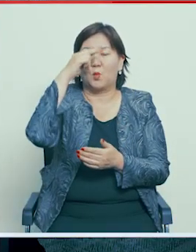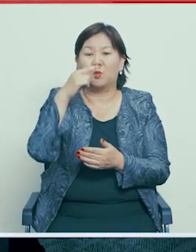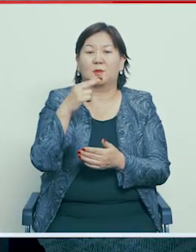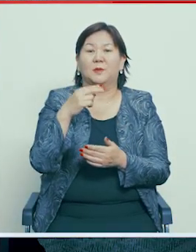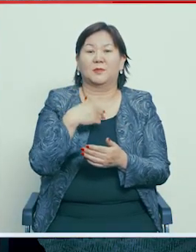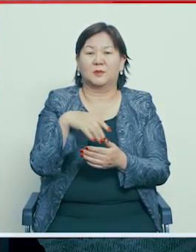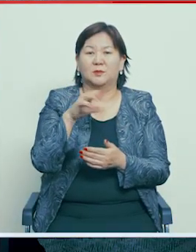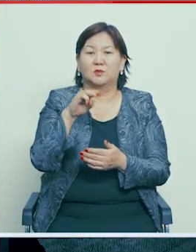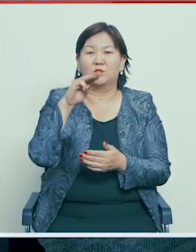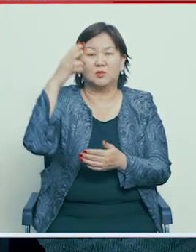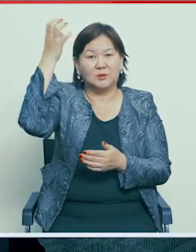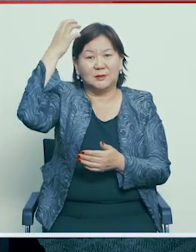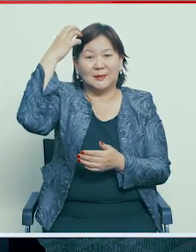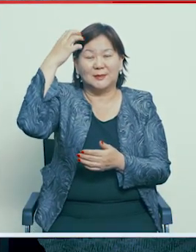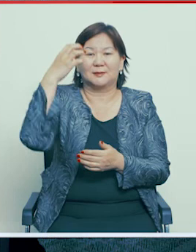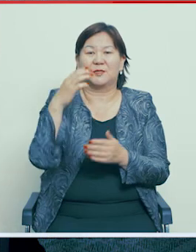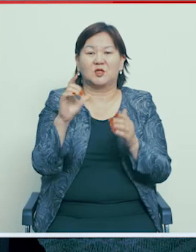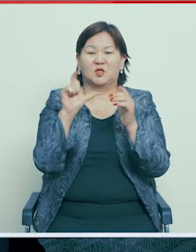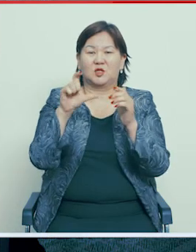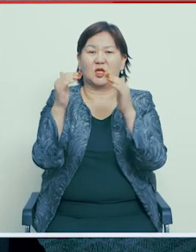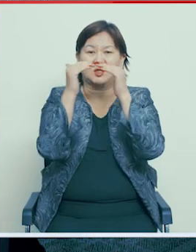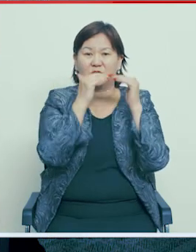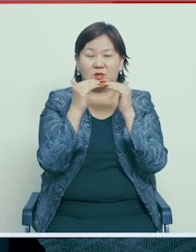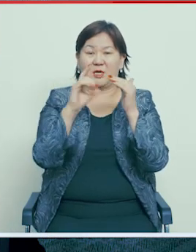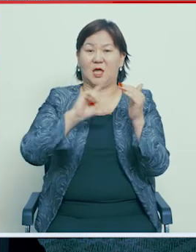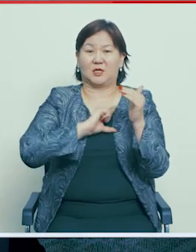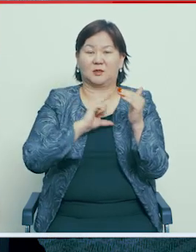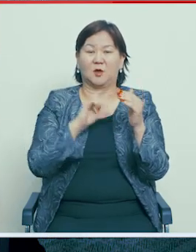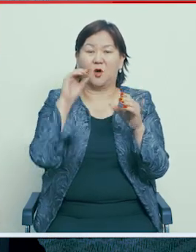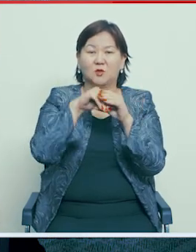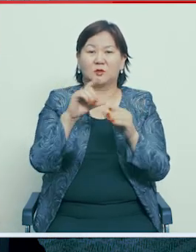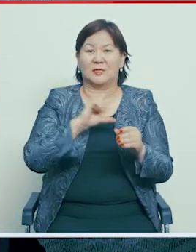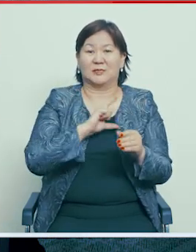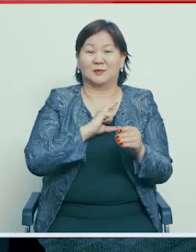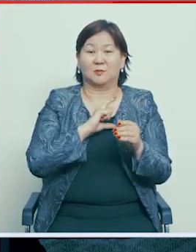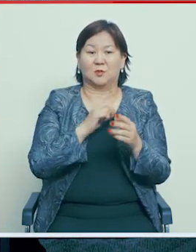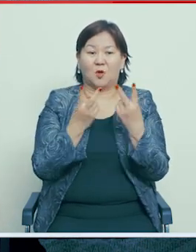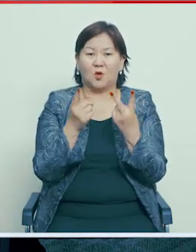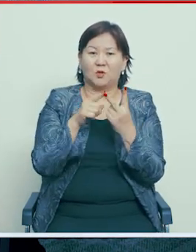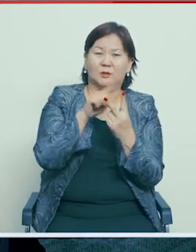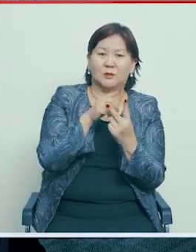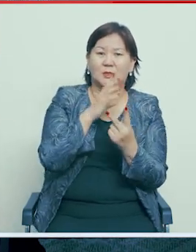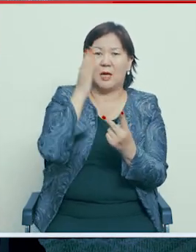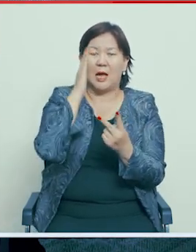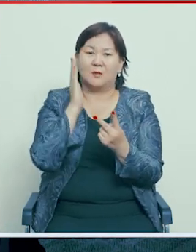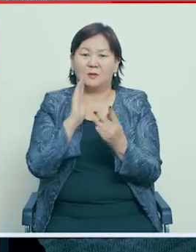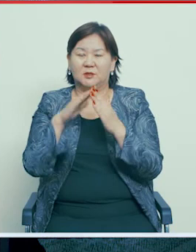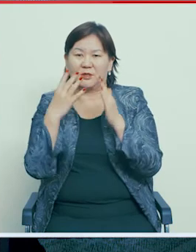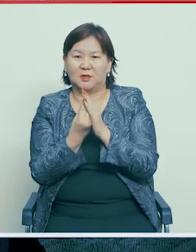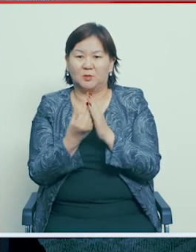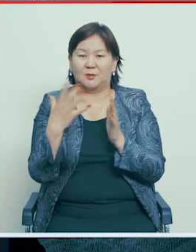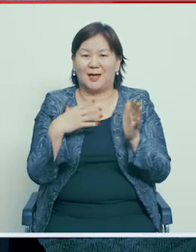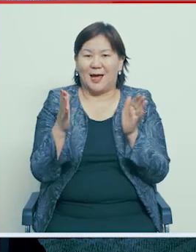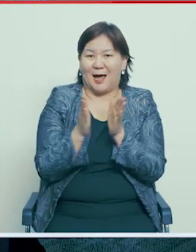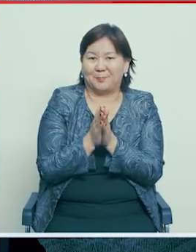бол төрөөс бас энэ тэгш эрэхтэй одоо нийгэмд оролцох эрхийг хангаж өгөх юм бол хоёр талаас эцэгчүүд гэр бүл бидний ингээд